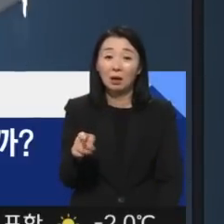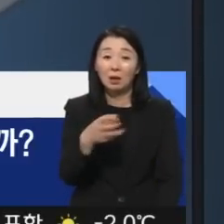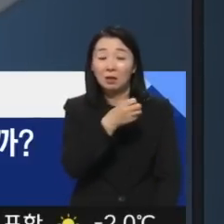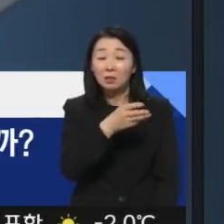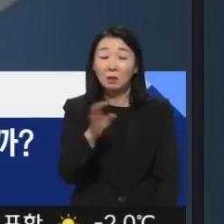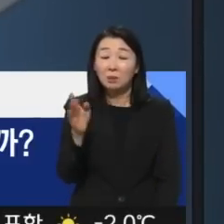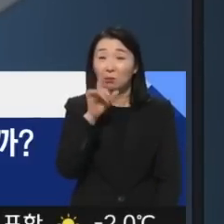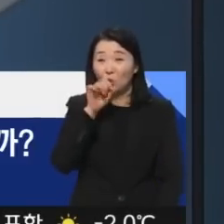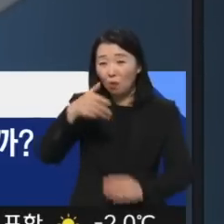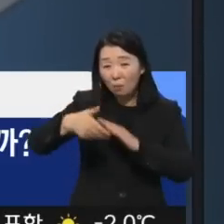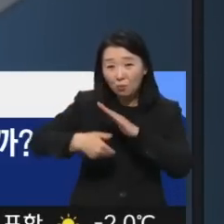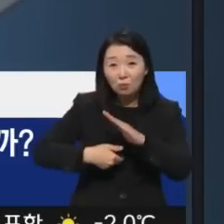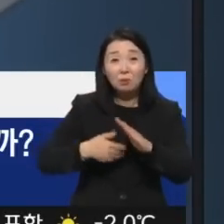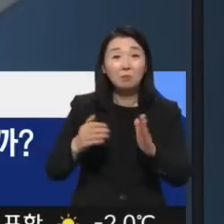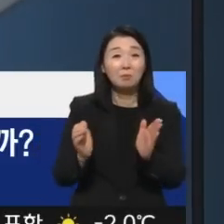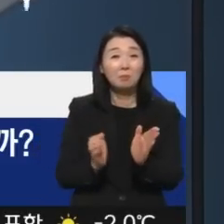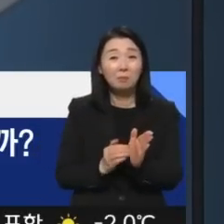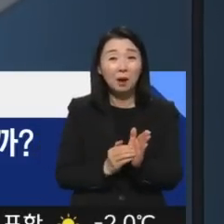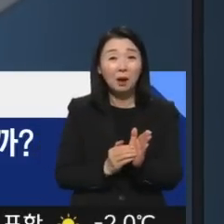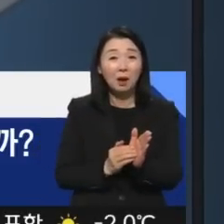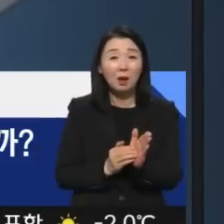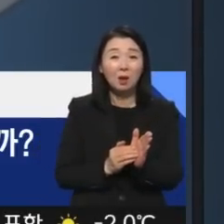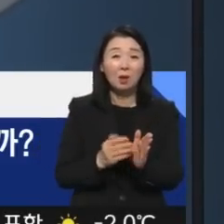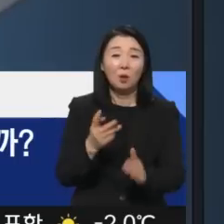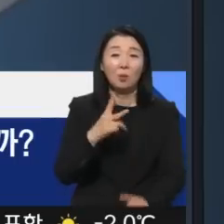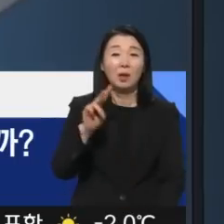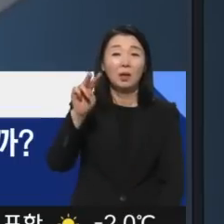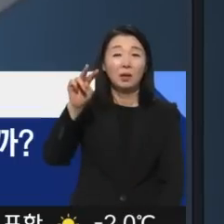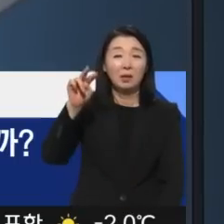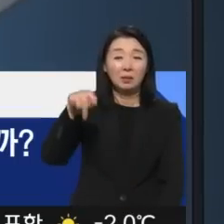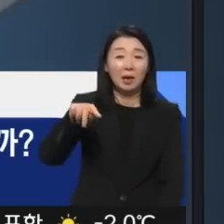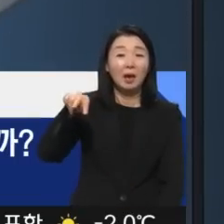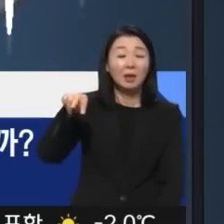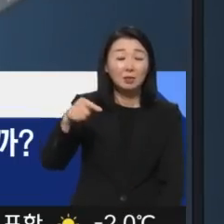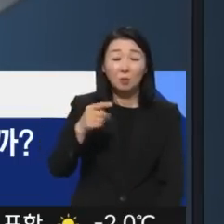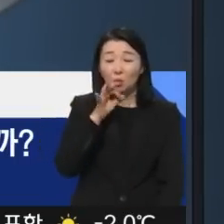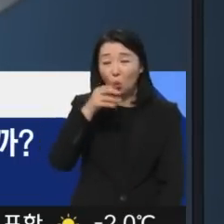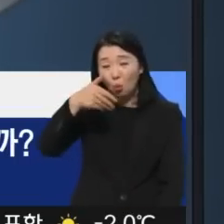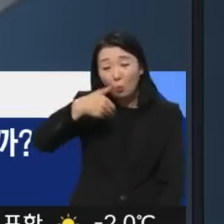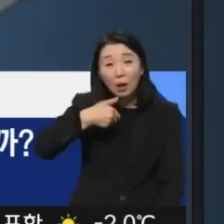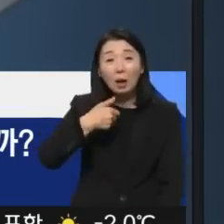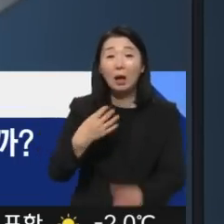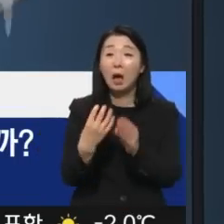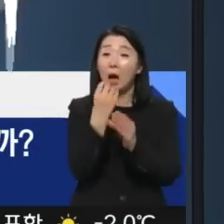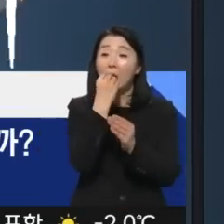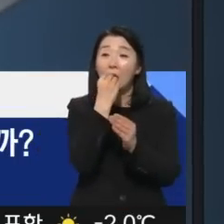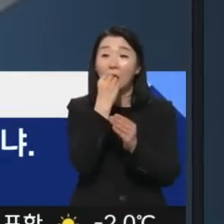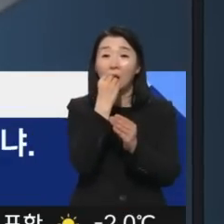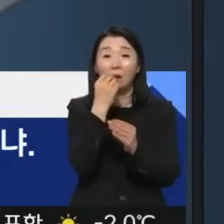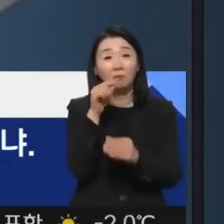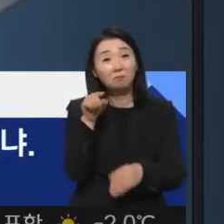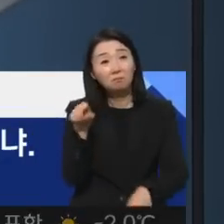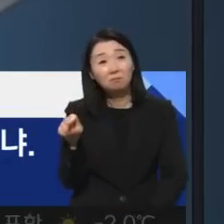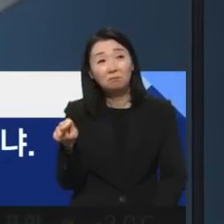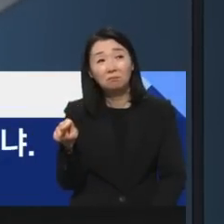삼성으로부터 뇌물 받고 다스 회사에 횡령 돈을 횡령하고 예, 이런